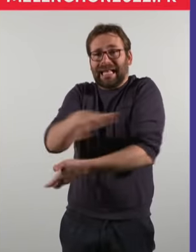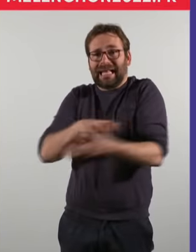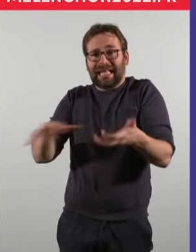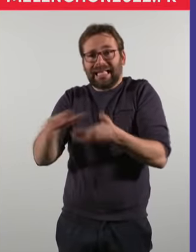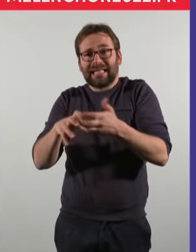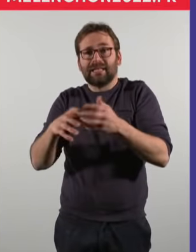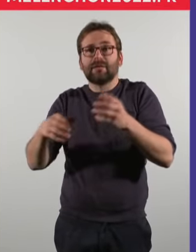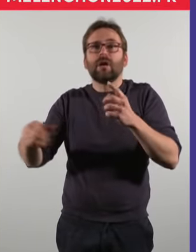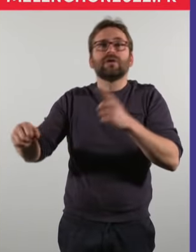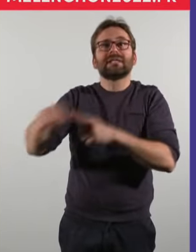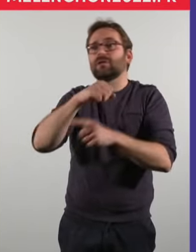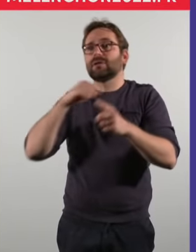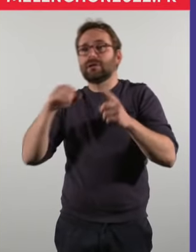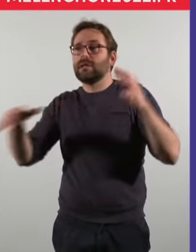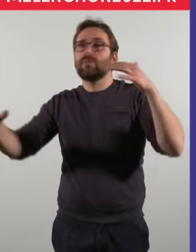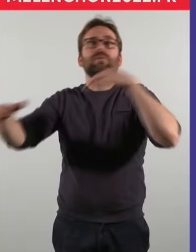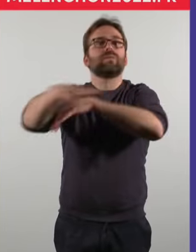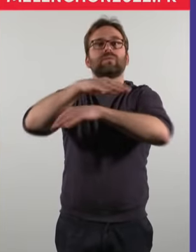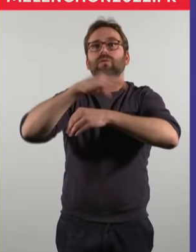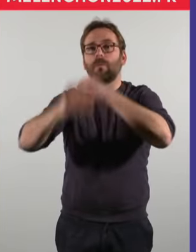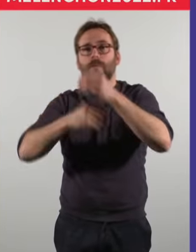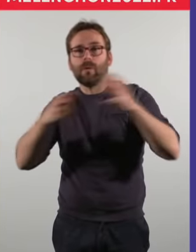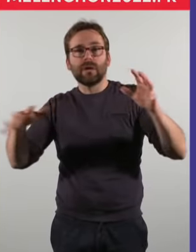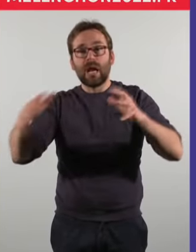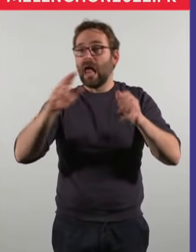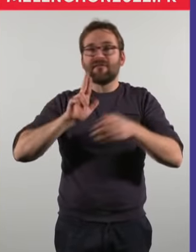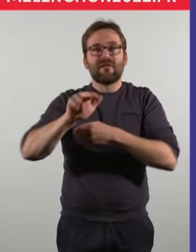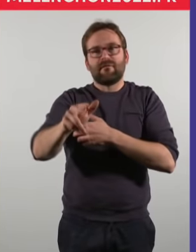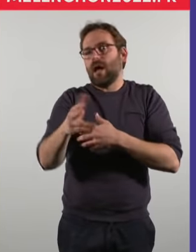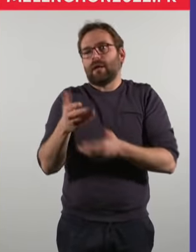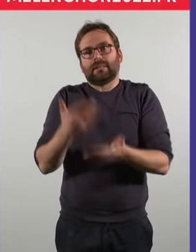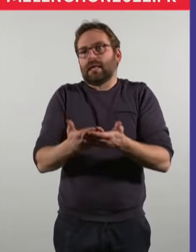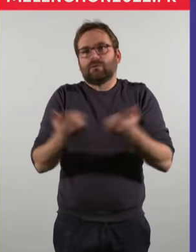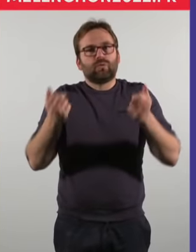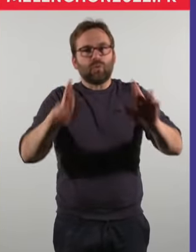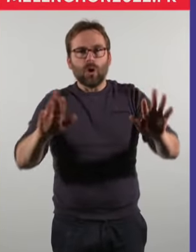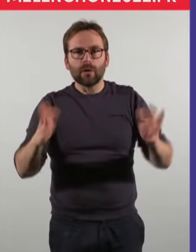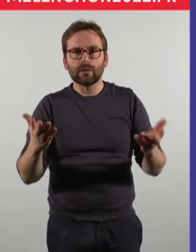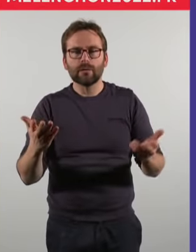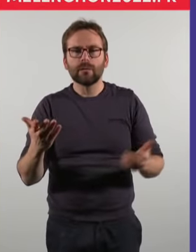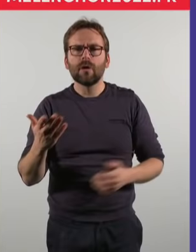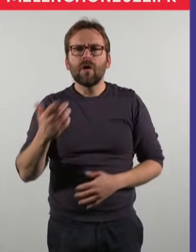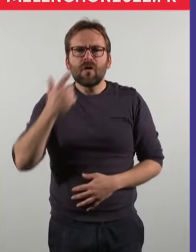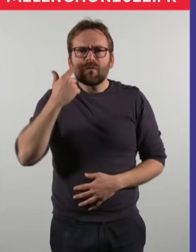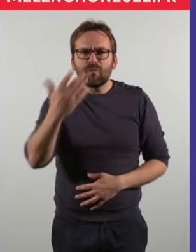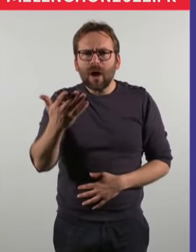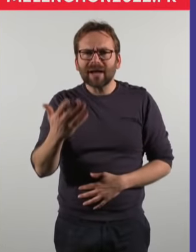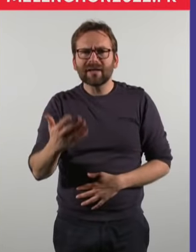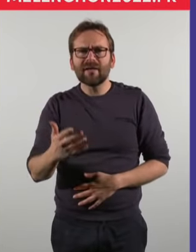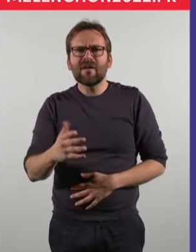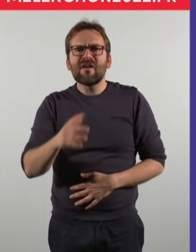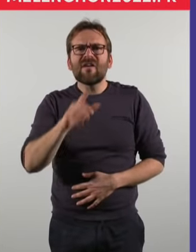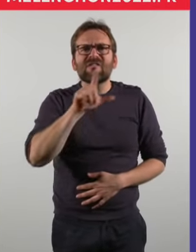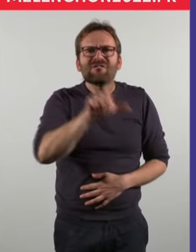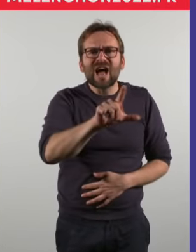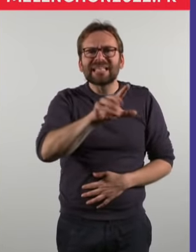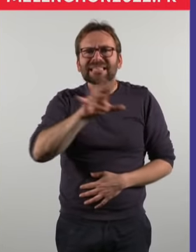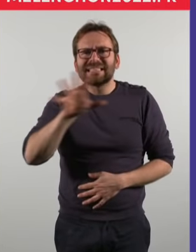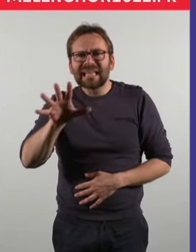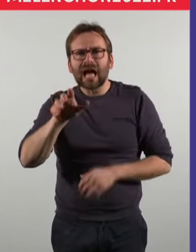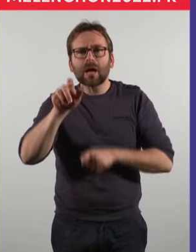de civilisation dans laquelle nous allons être plongés de ce seul fait. Voyez, 25